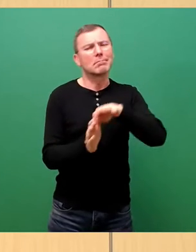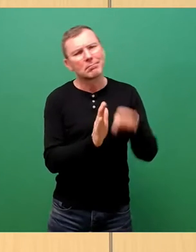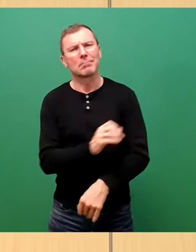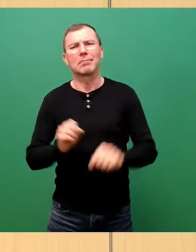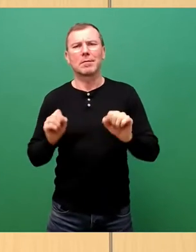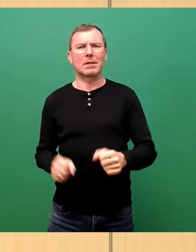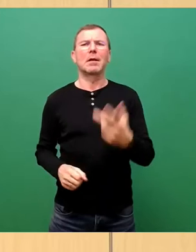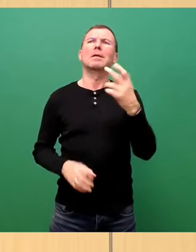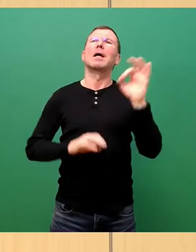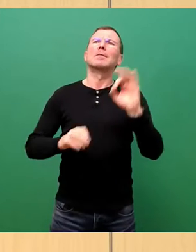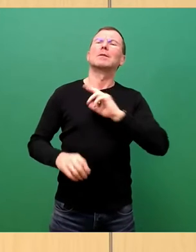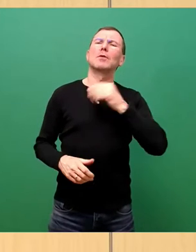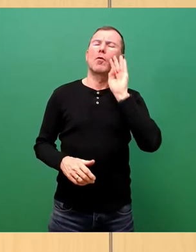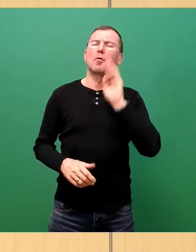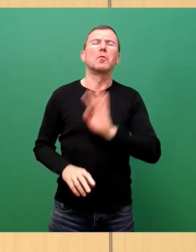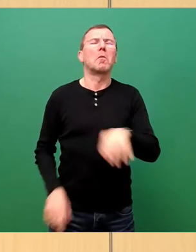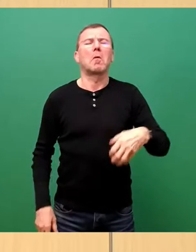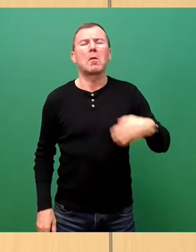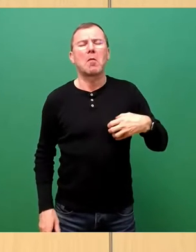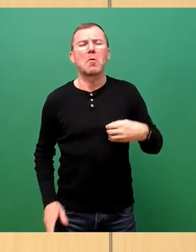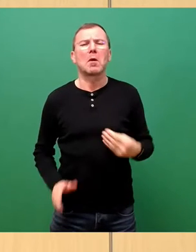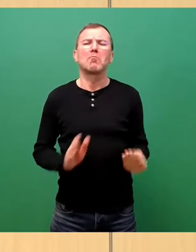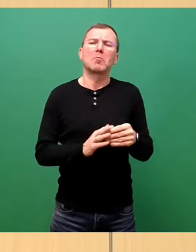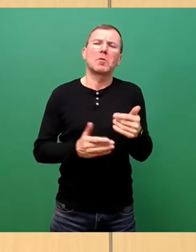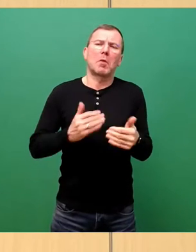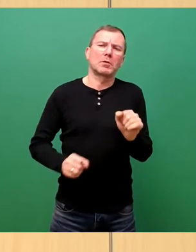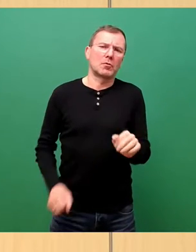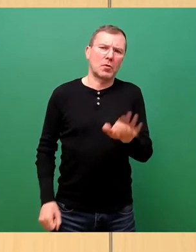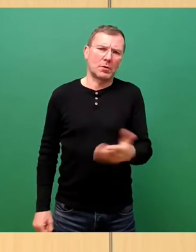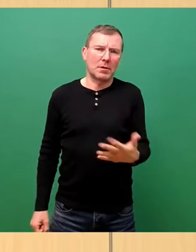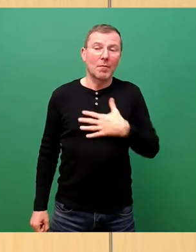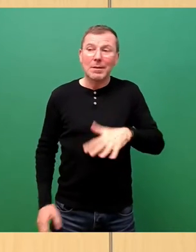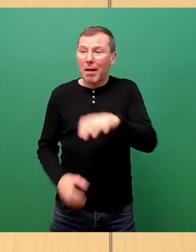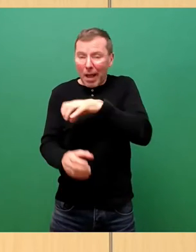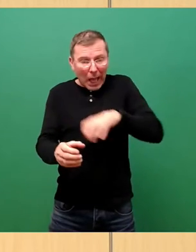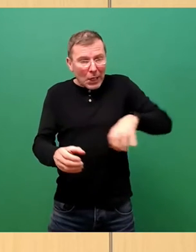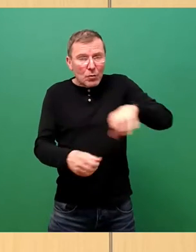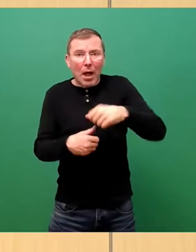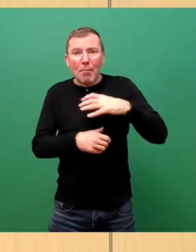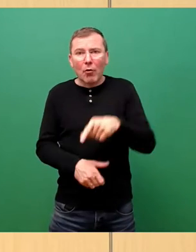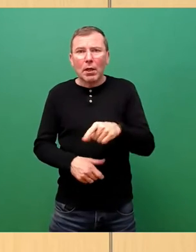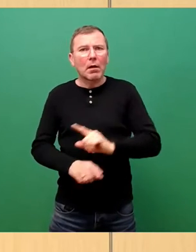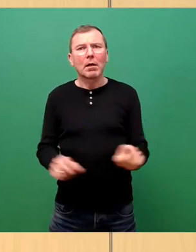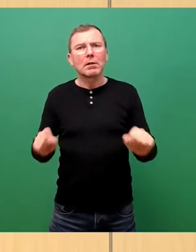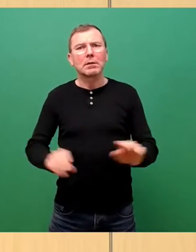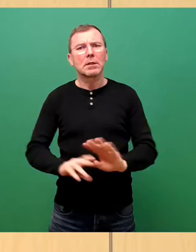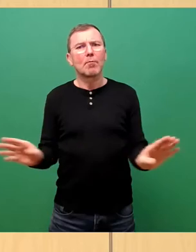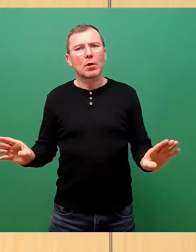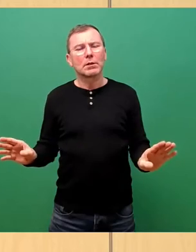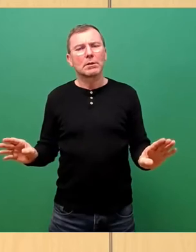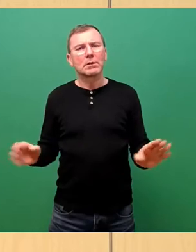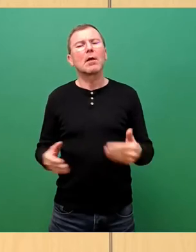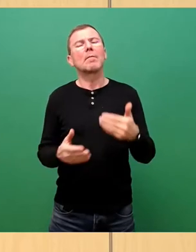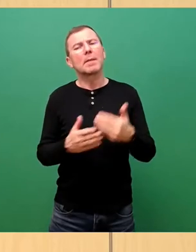30% Sozialwohnungen problemlos mit einpreisen konnten. Für unsere regionalen Bauträger war das nicht möglich. Insofern ist der hier